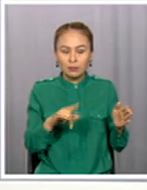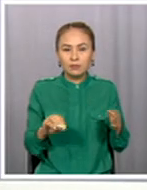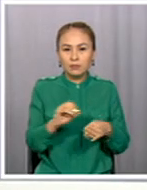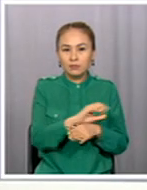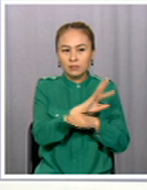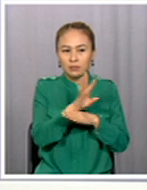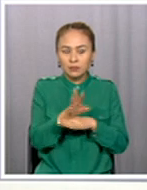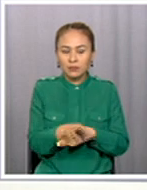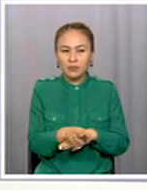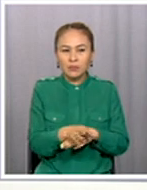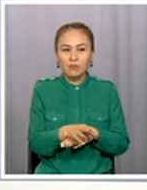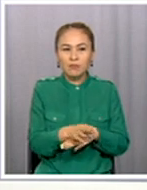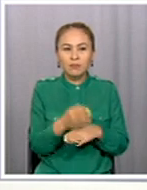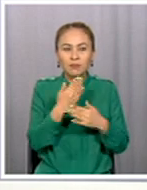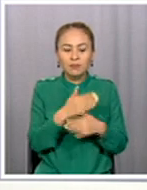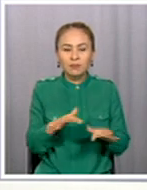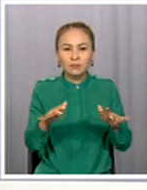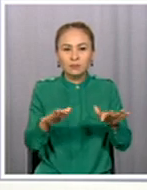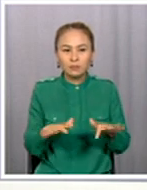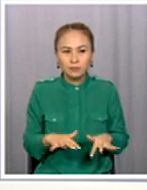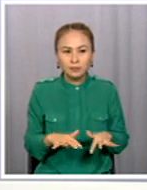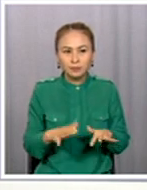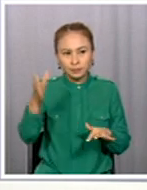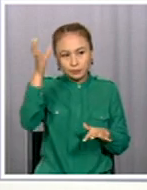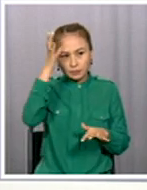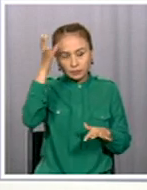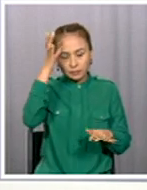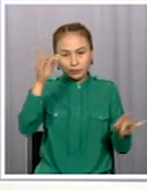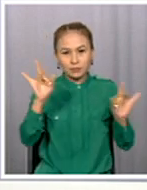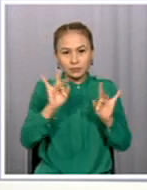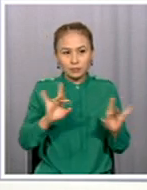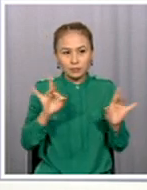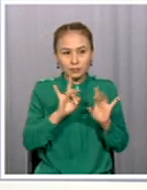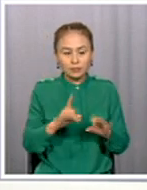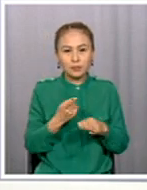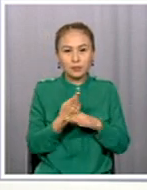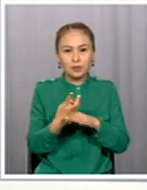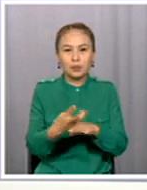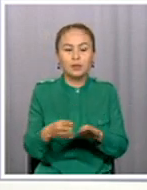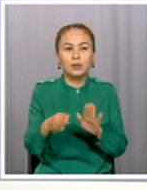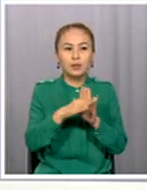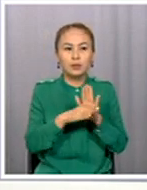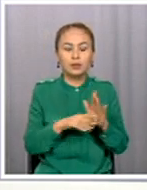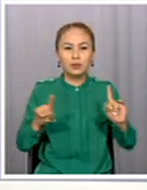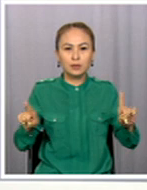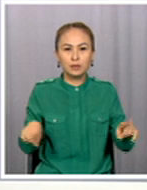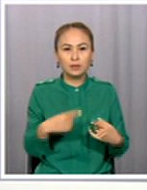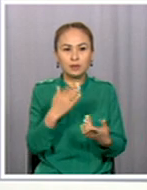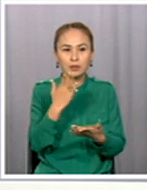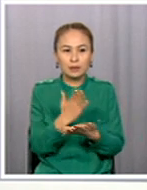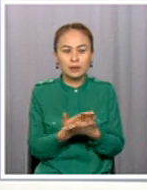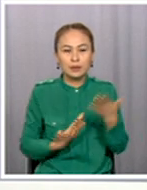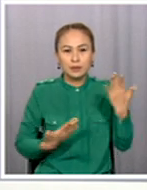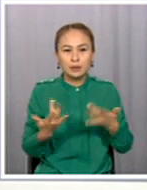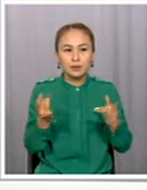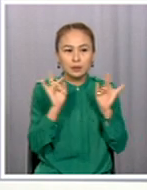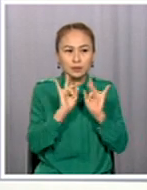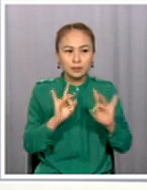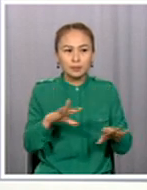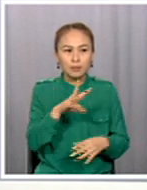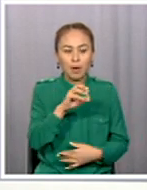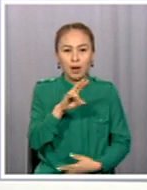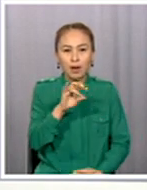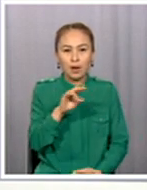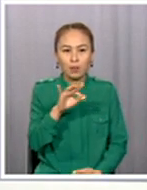жабдықталады. Компьютерлер ғалымдардың айтуынша бірнеше бағытта дамып жатыр. Атап айтсақ,